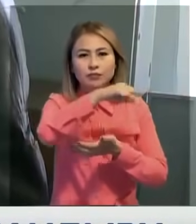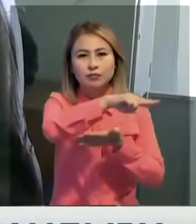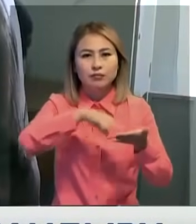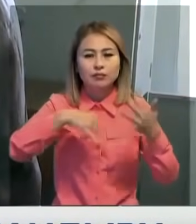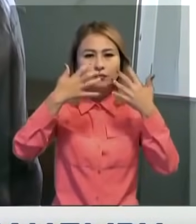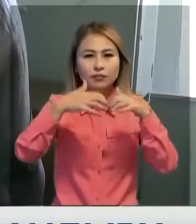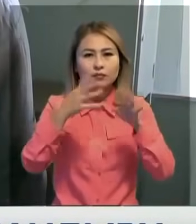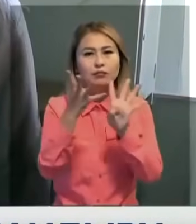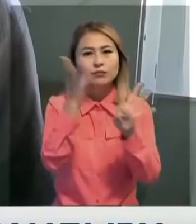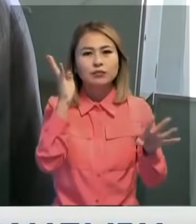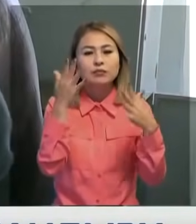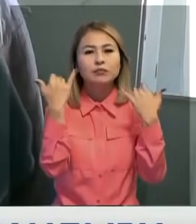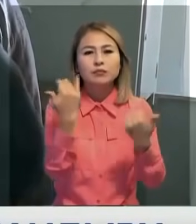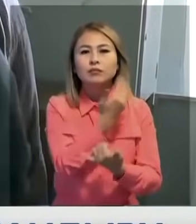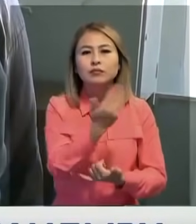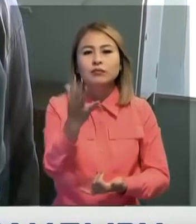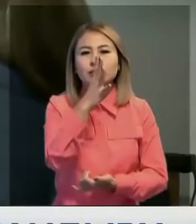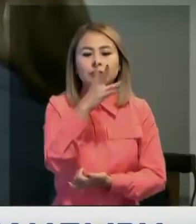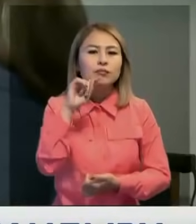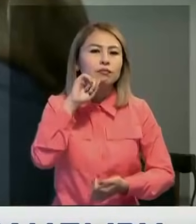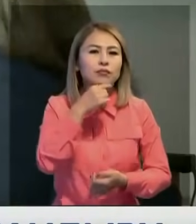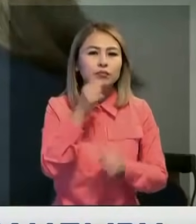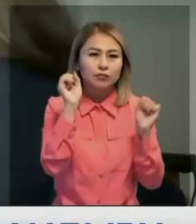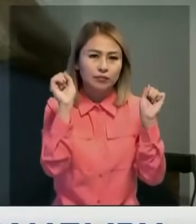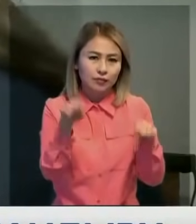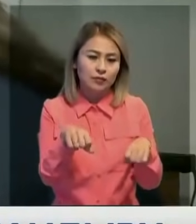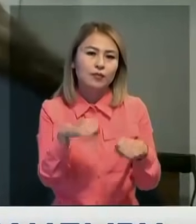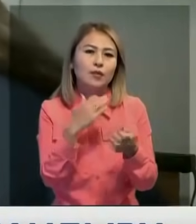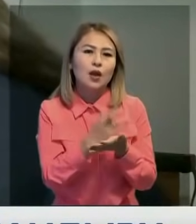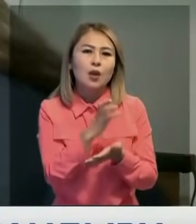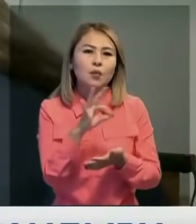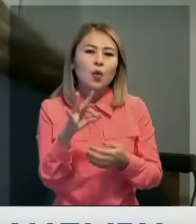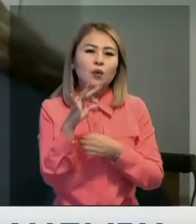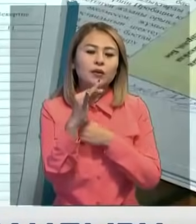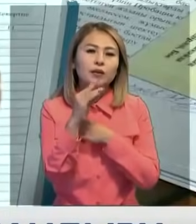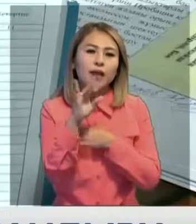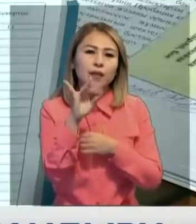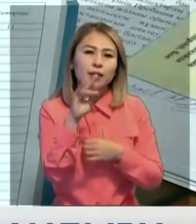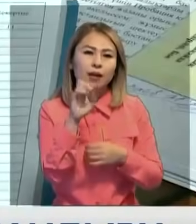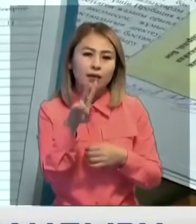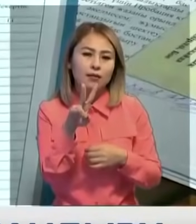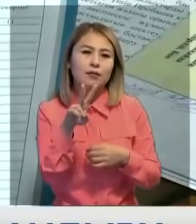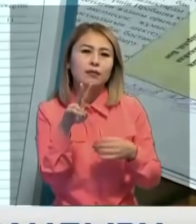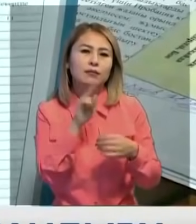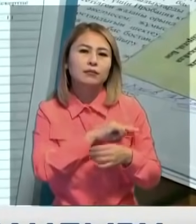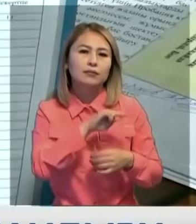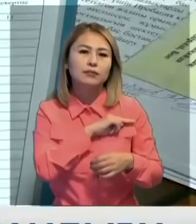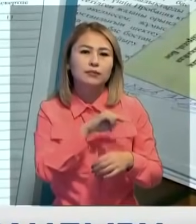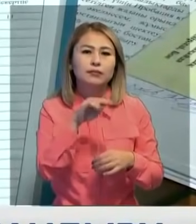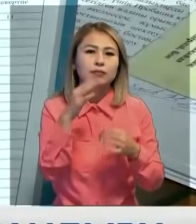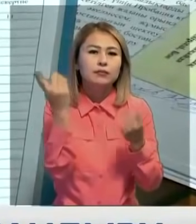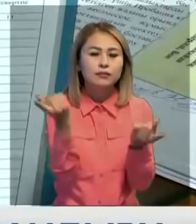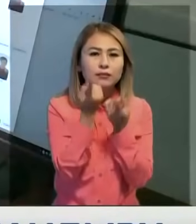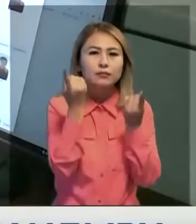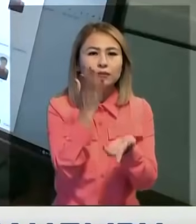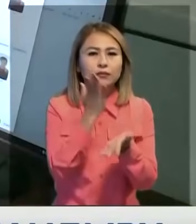келгенде сағаттап кезек күтетін болса, қазір олардың уақытын үнемдеуге жағдай жасалды. Биотерминал пробация қызметкерлерінің де